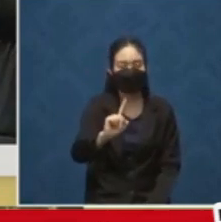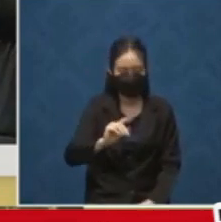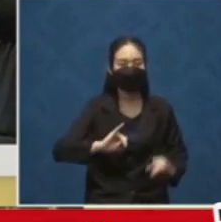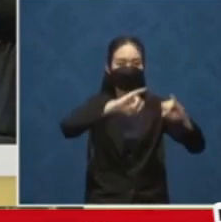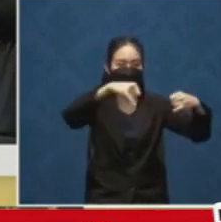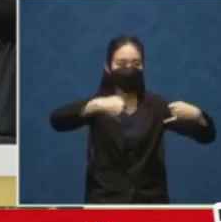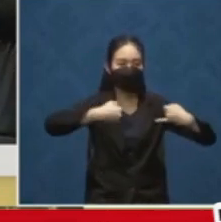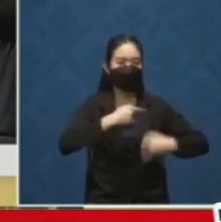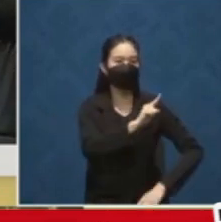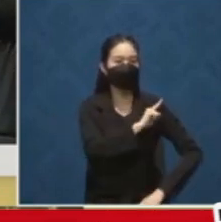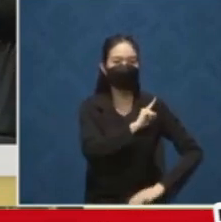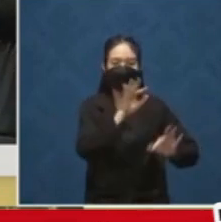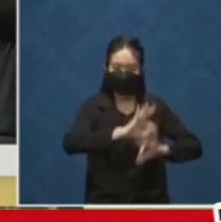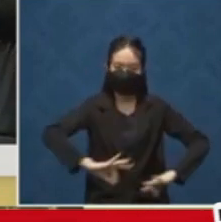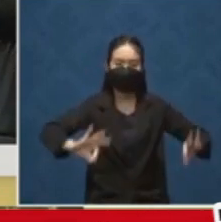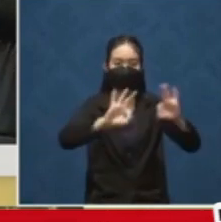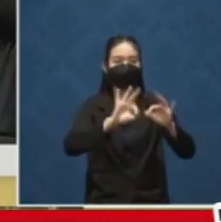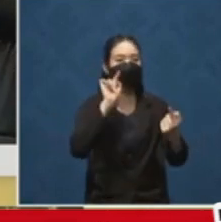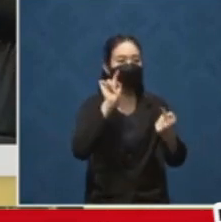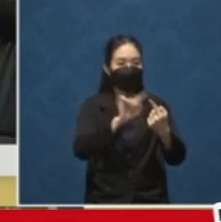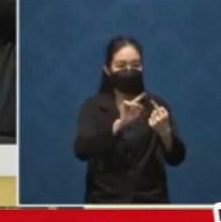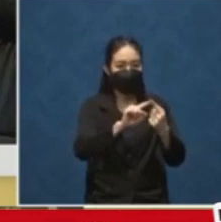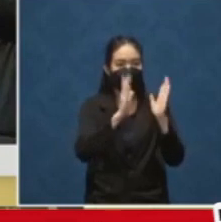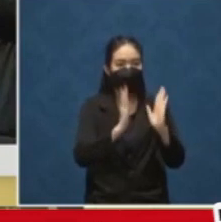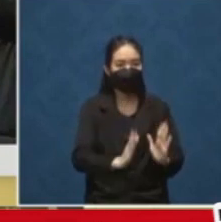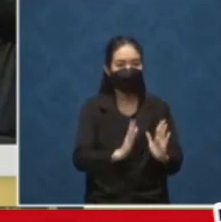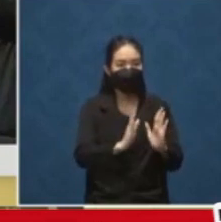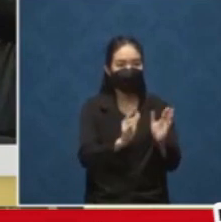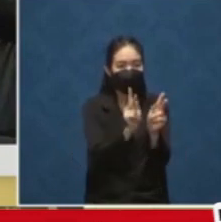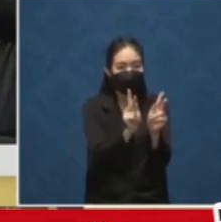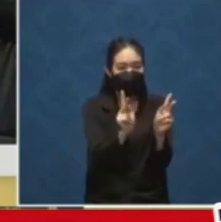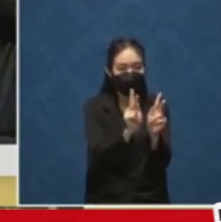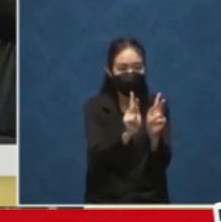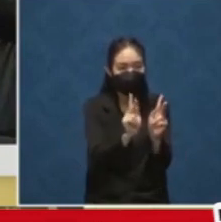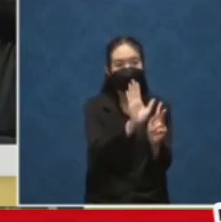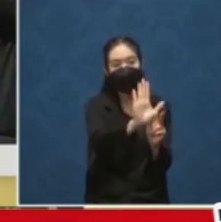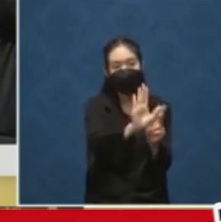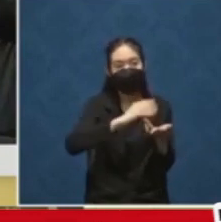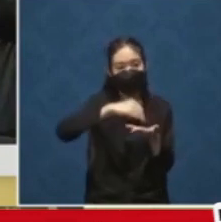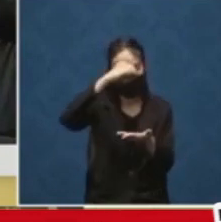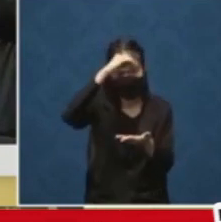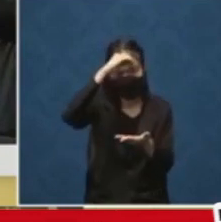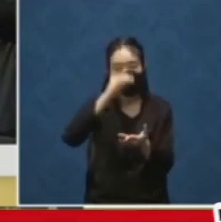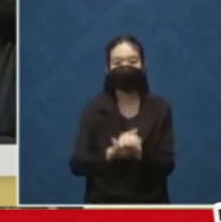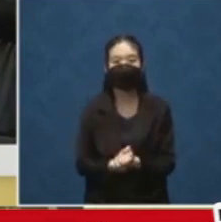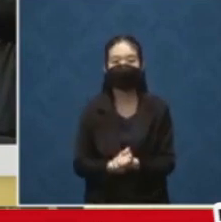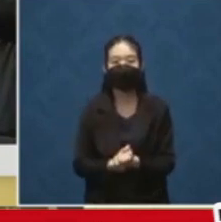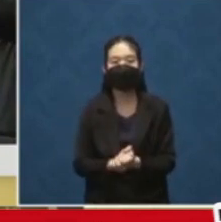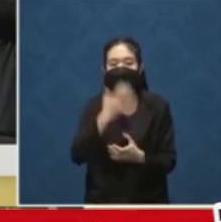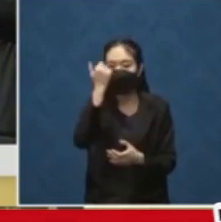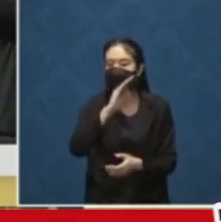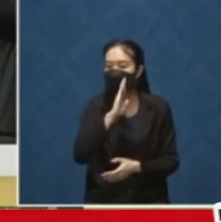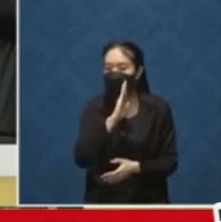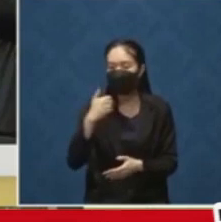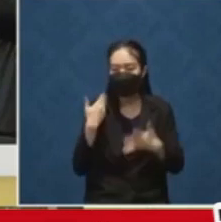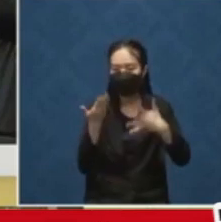คำตอบให้กสังคมผม ?''.